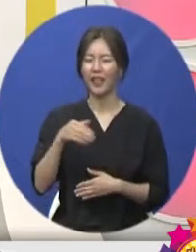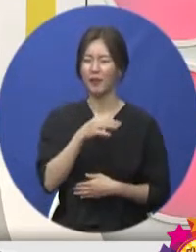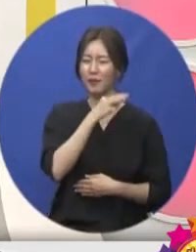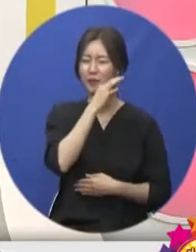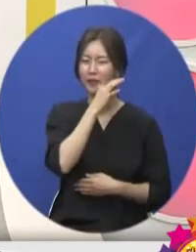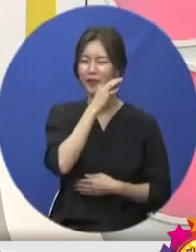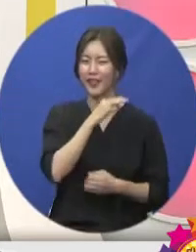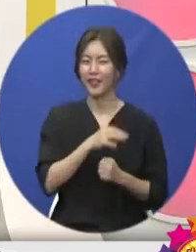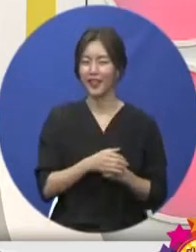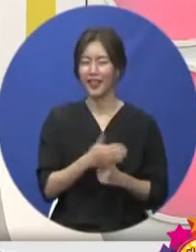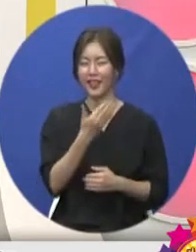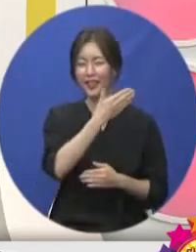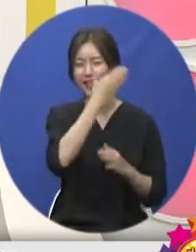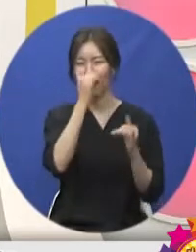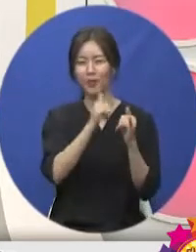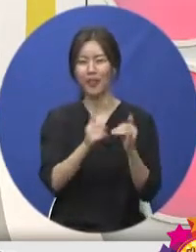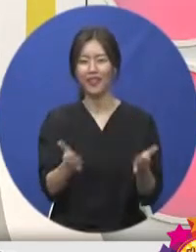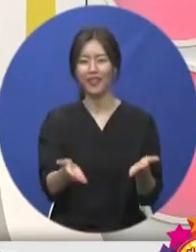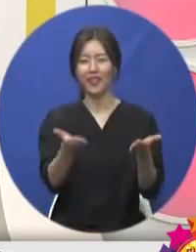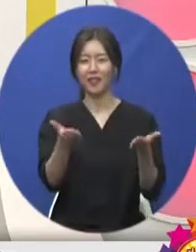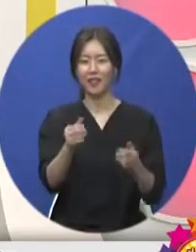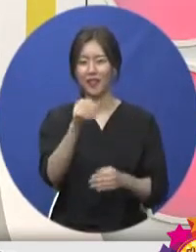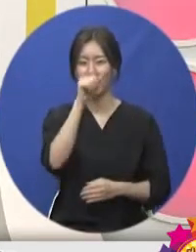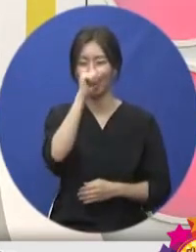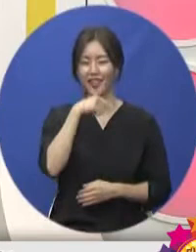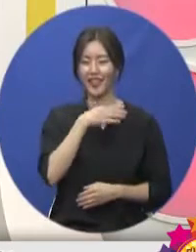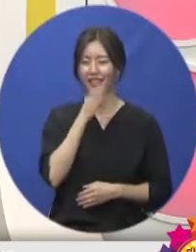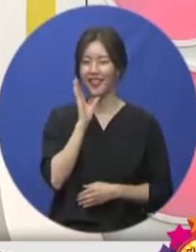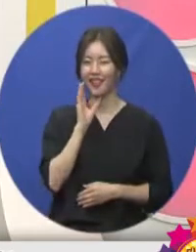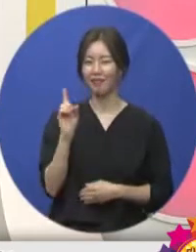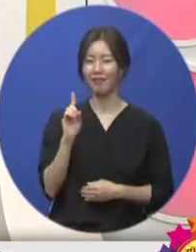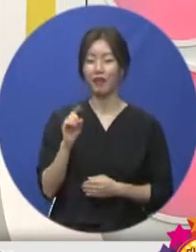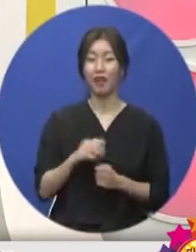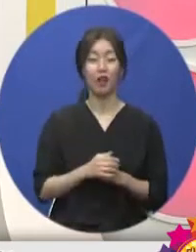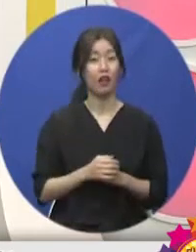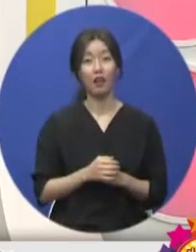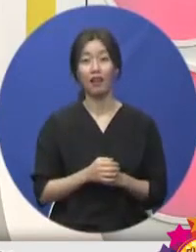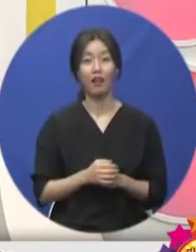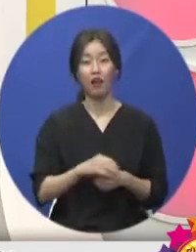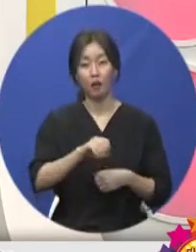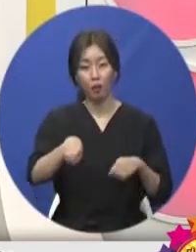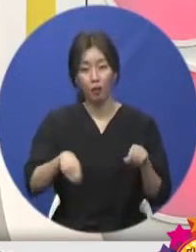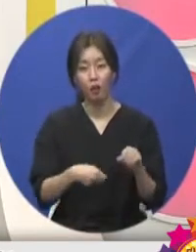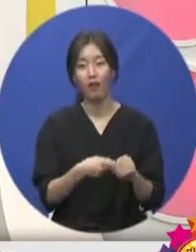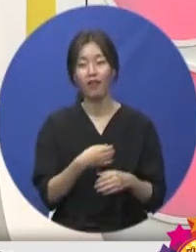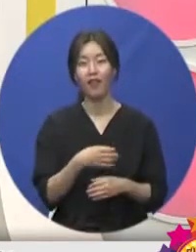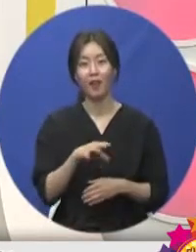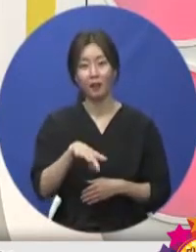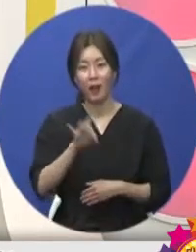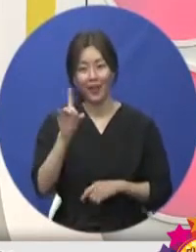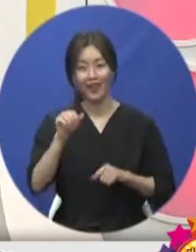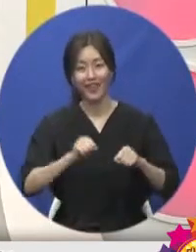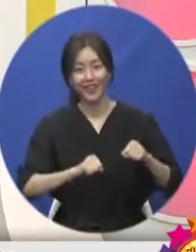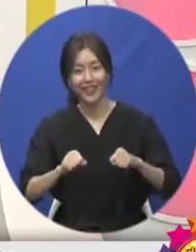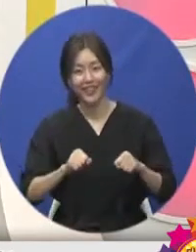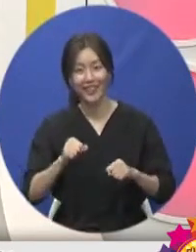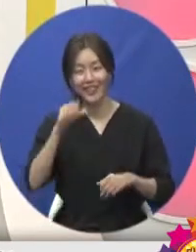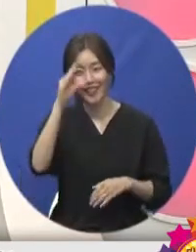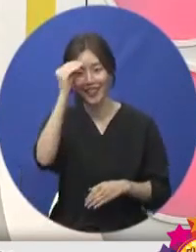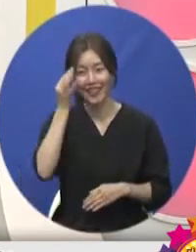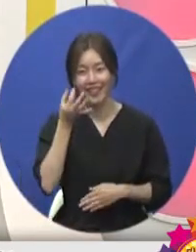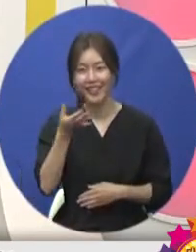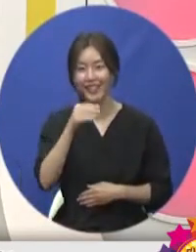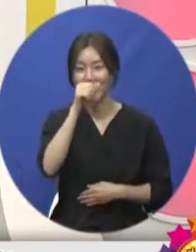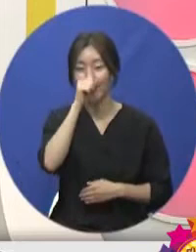젊은 양반들이 할 건데 내가 나와가지고. 아유, 아니에요, 아버님. 아버님이 또 많이 많이 해주셔야지. 저희들도 아니, 더 좋지. 그러시고,